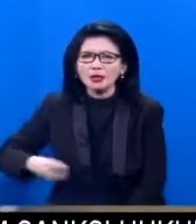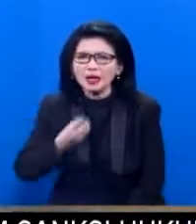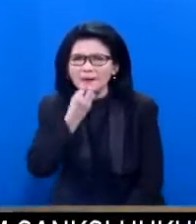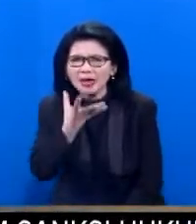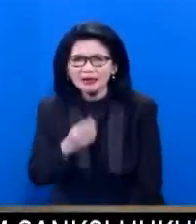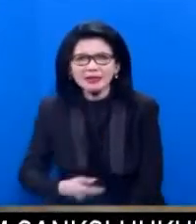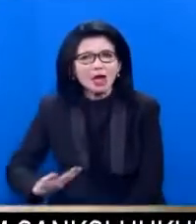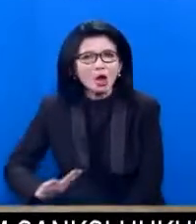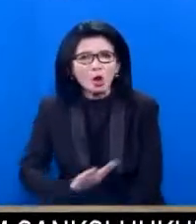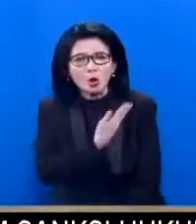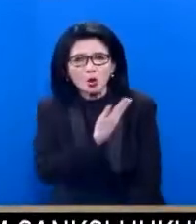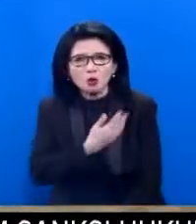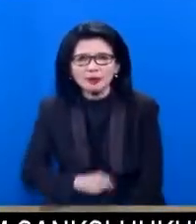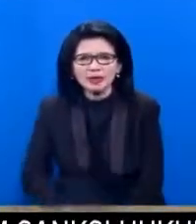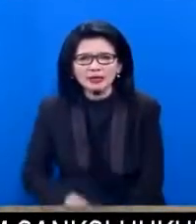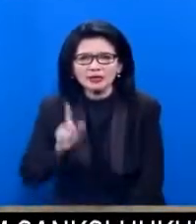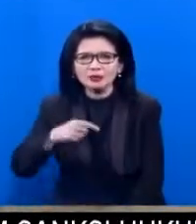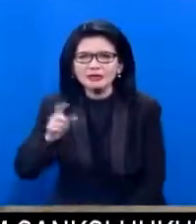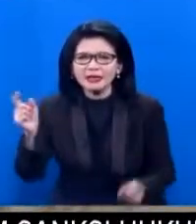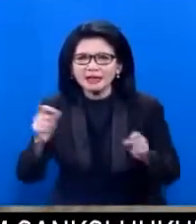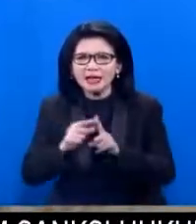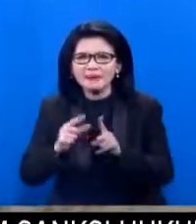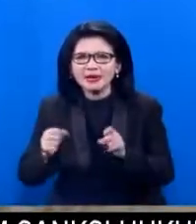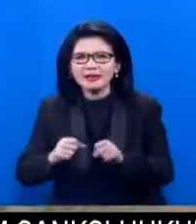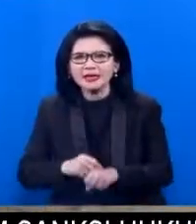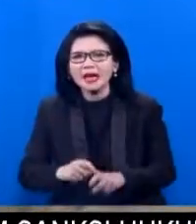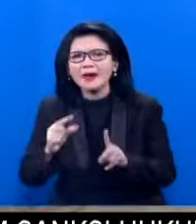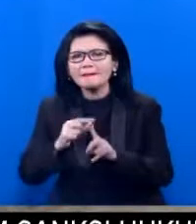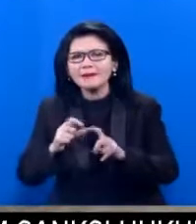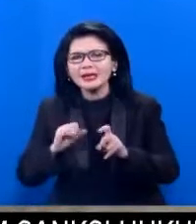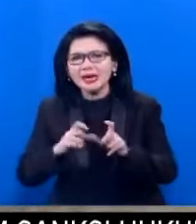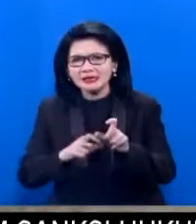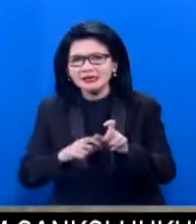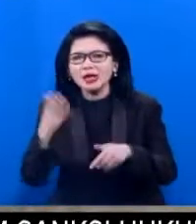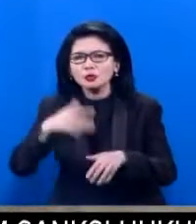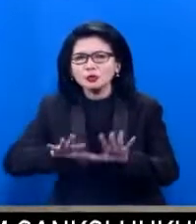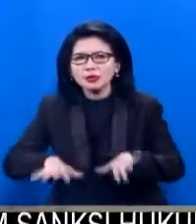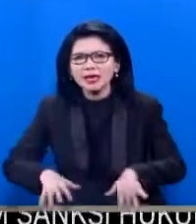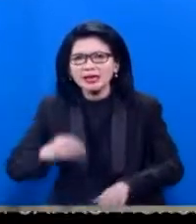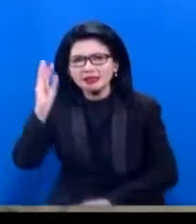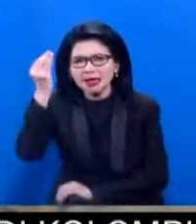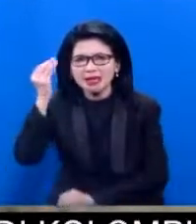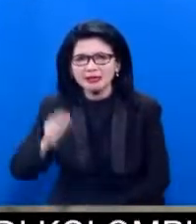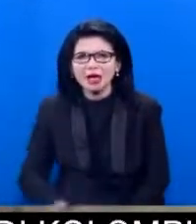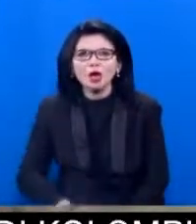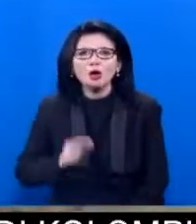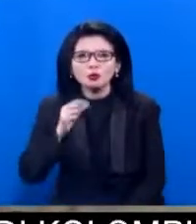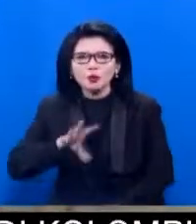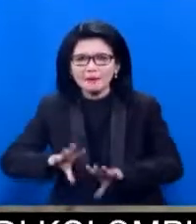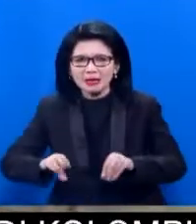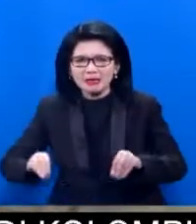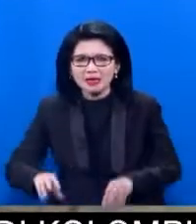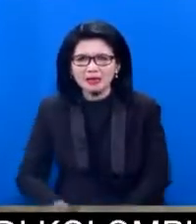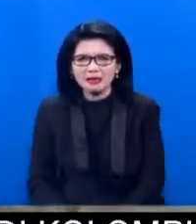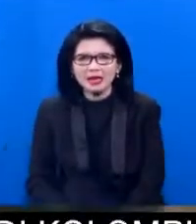terakhir korban yang juga kader partai solidaritas Indonesia ini memang menetap di Jakarta untuk bekerja di sebuah perusahaan kosmetik